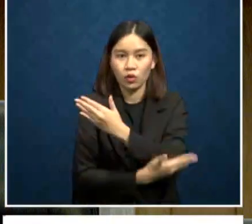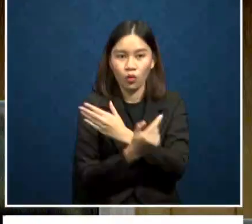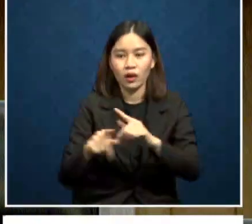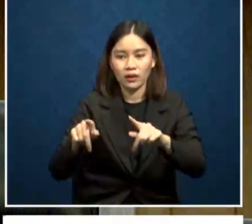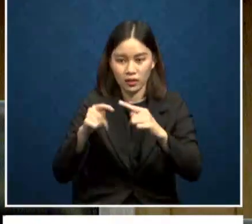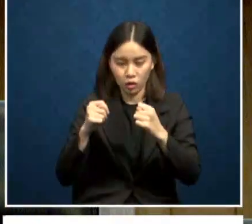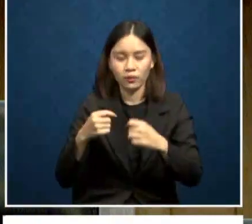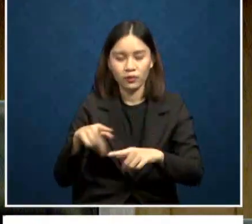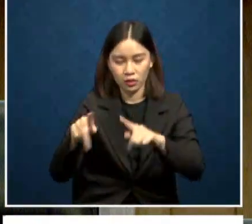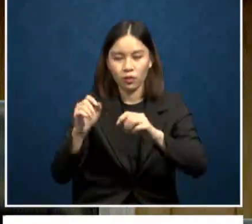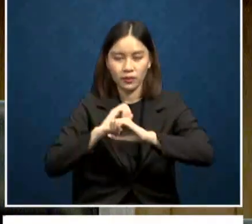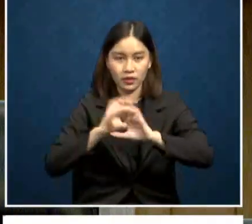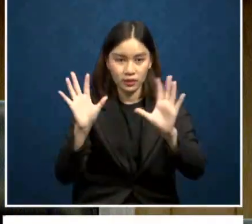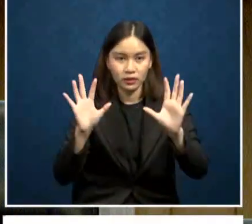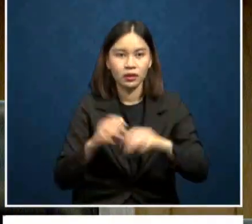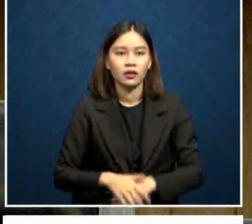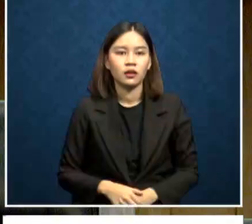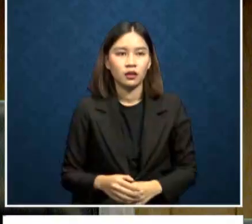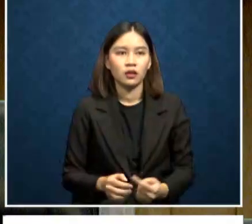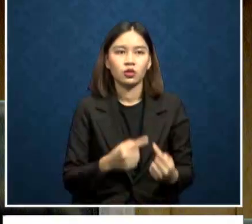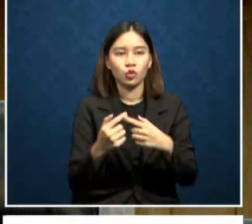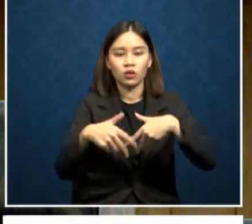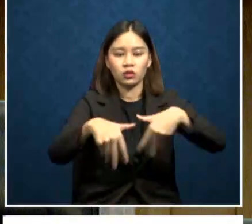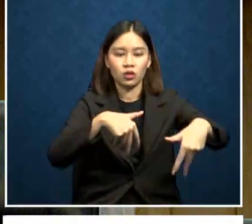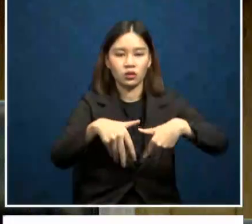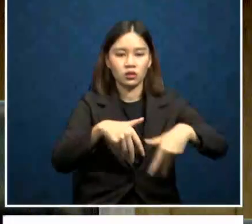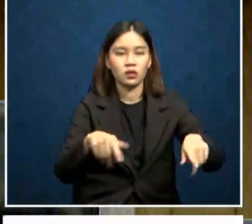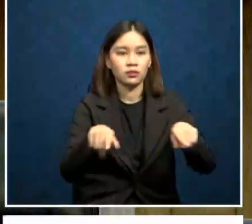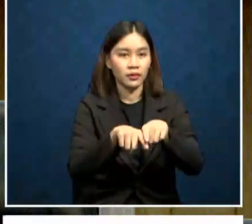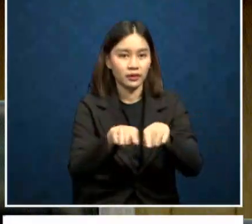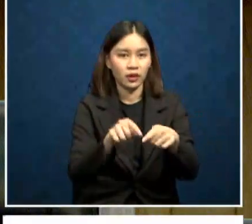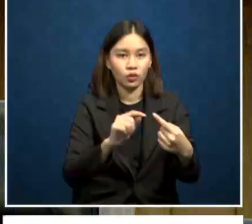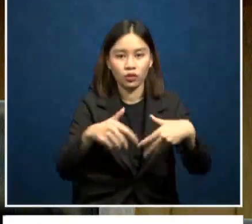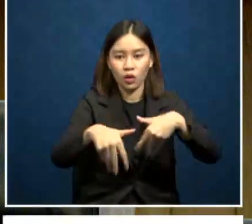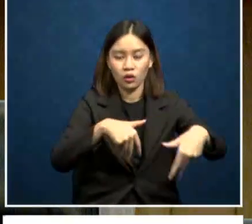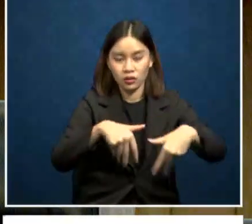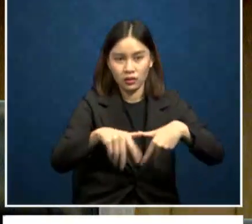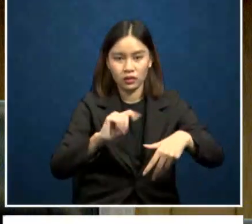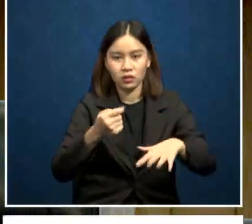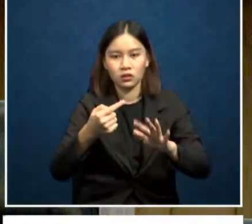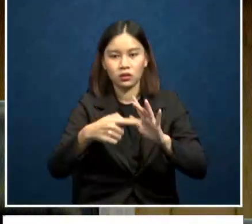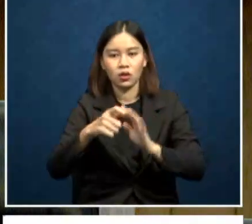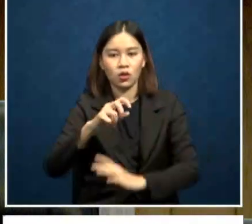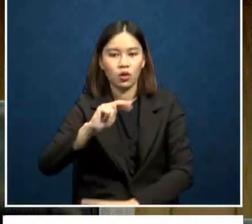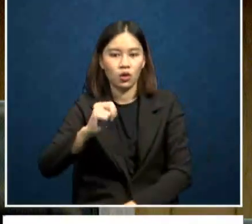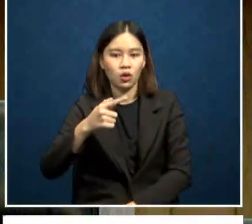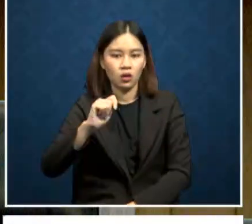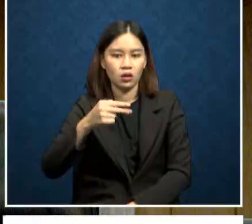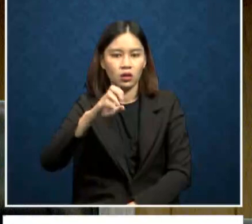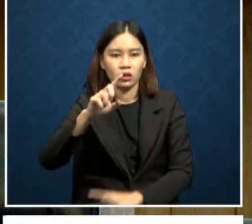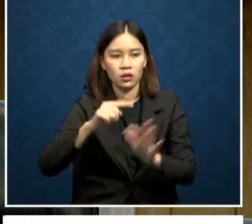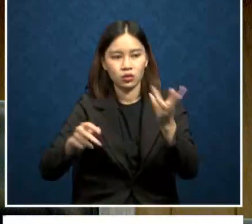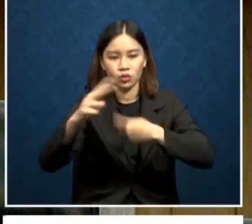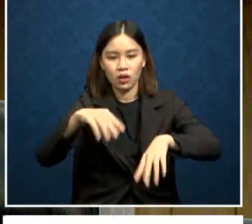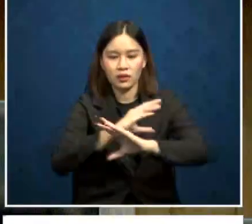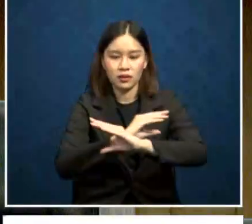ตอบตรงนี้ให้ชัดในส่วนของท้องที่ก็เช่นกันครับจากท้องถิ่นมาท้องที่ก็ดูแลความสงบเรียบร้อย